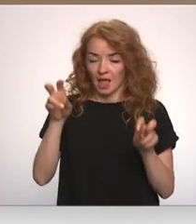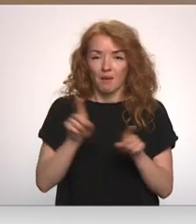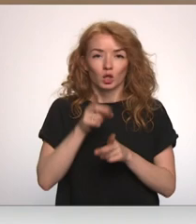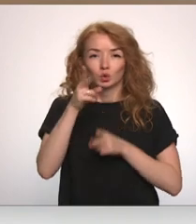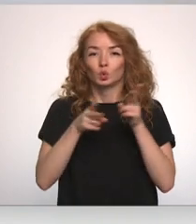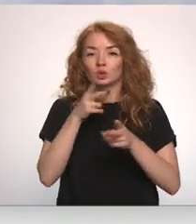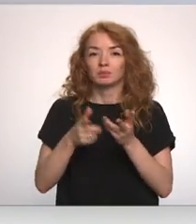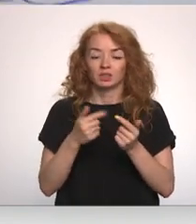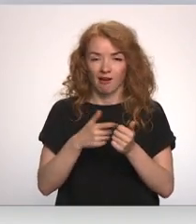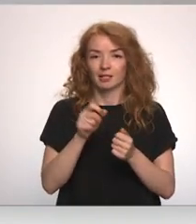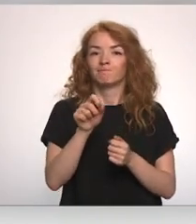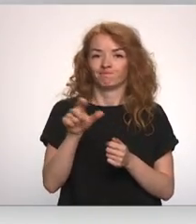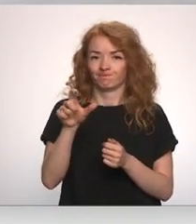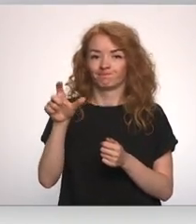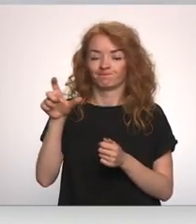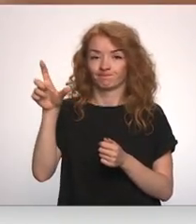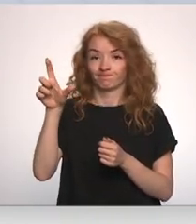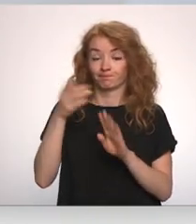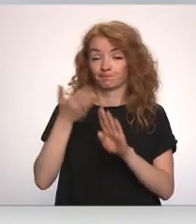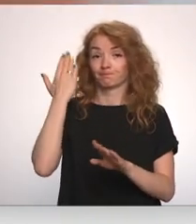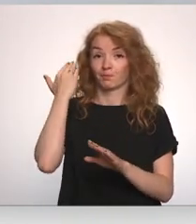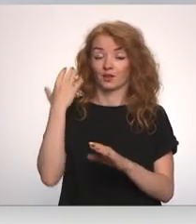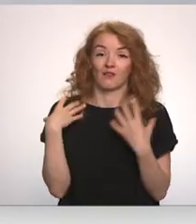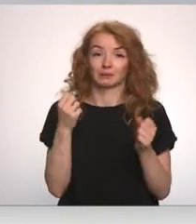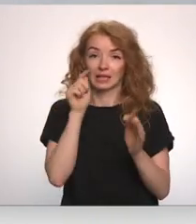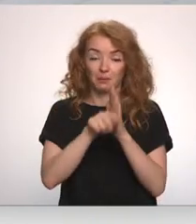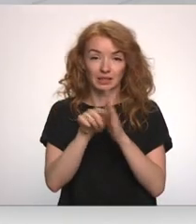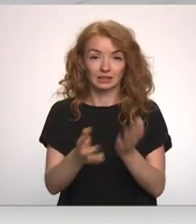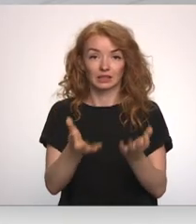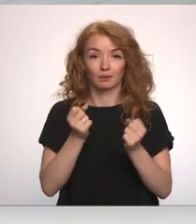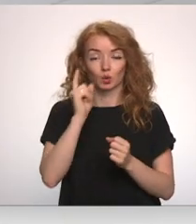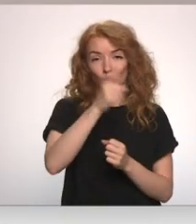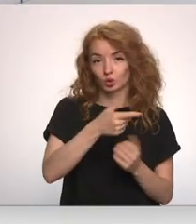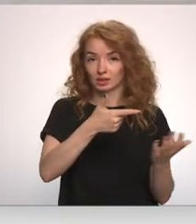sūdzību skaitam ir tendence pieaugt. Bērnu veselības inspekcija saņēmusi